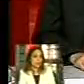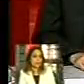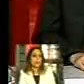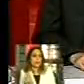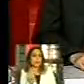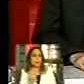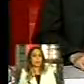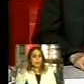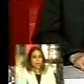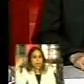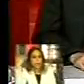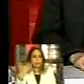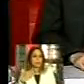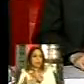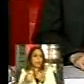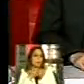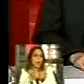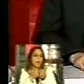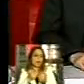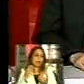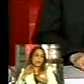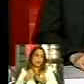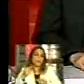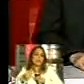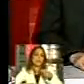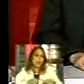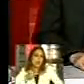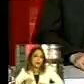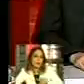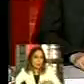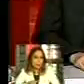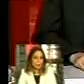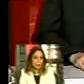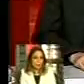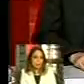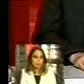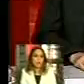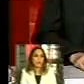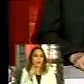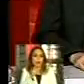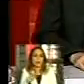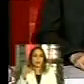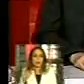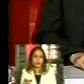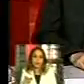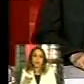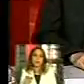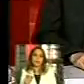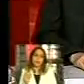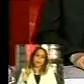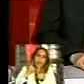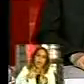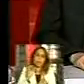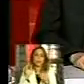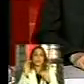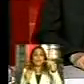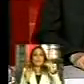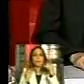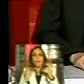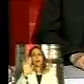בזמנו, אחרי מאבק ארוך שנים של כוחות שבאמת פועלים למען שוויון, שהייתה לי זכות להיות ביניהם